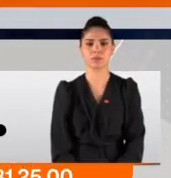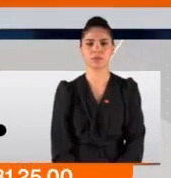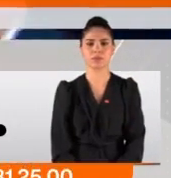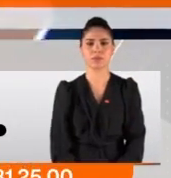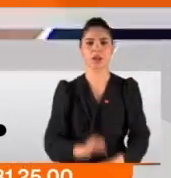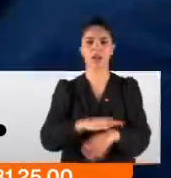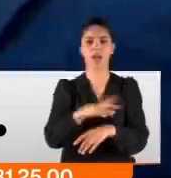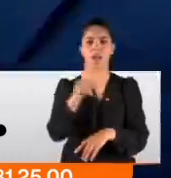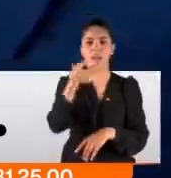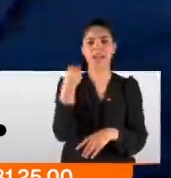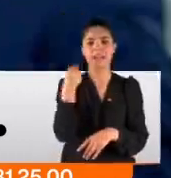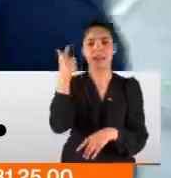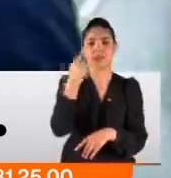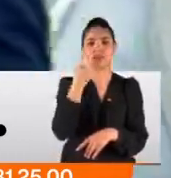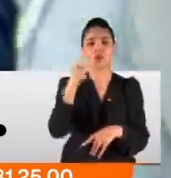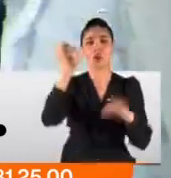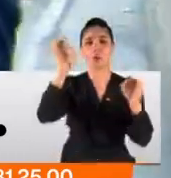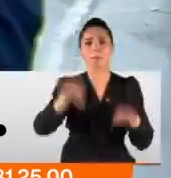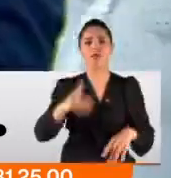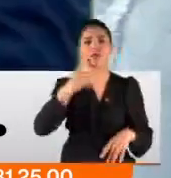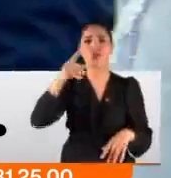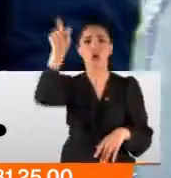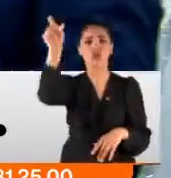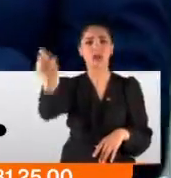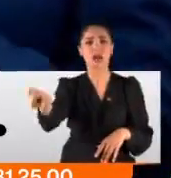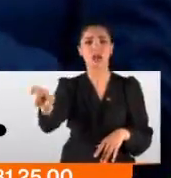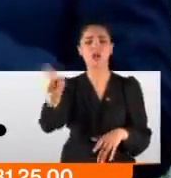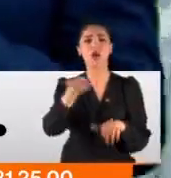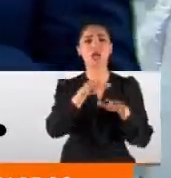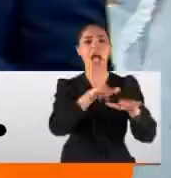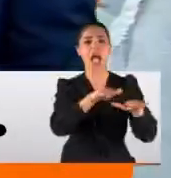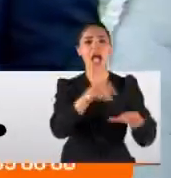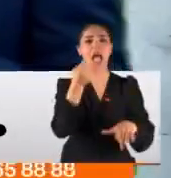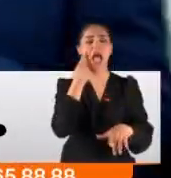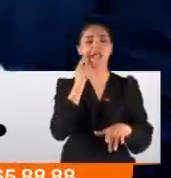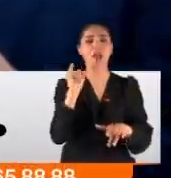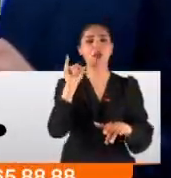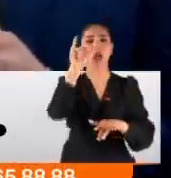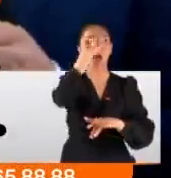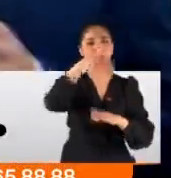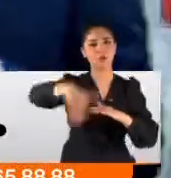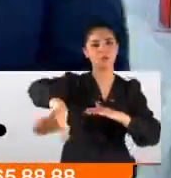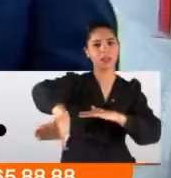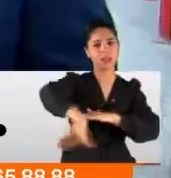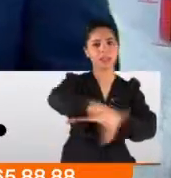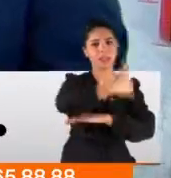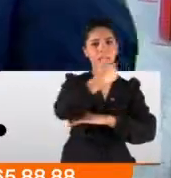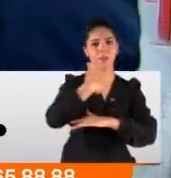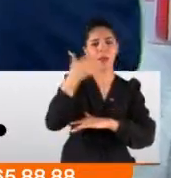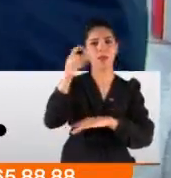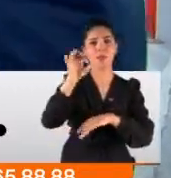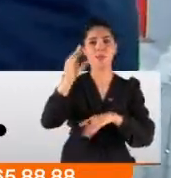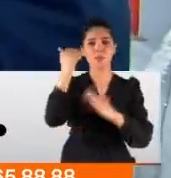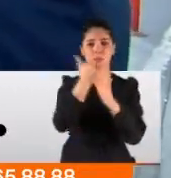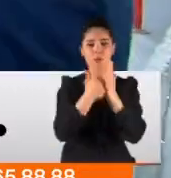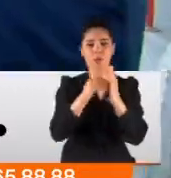Hemen sıcak görüntüyle başlayalım. Cumhurbaşkanımız Recep Tayyip Erdoğan'ın konvoyu Atatürk Havalimanı'ndan geçti yanımızdan. Tam ben yayına girerken